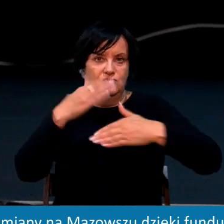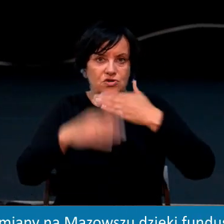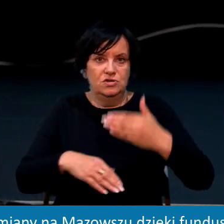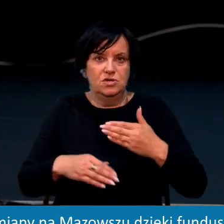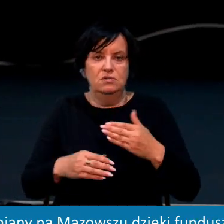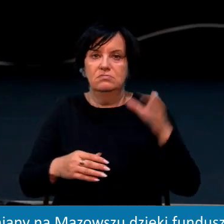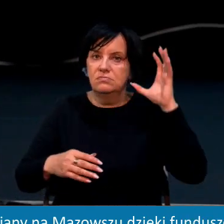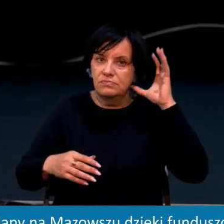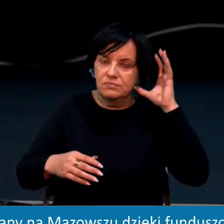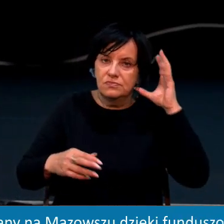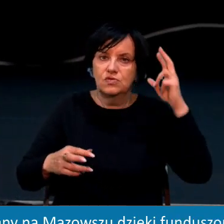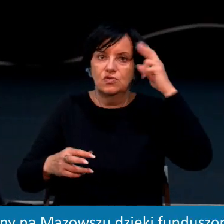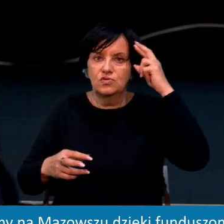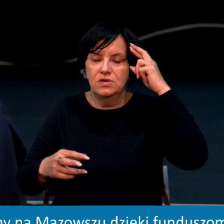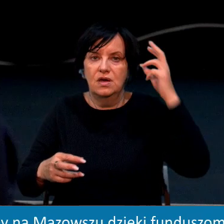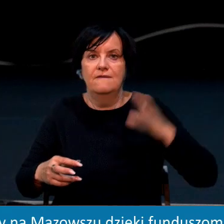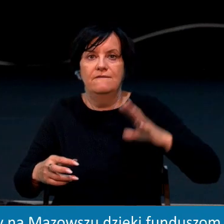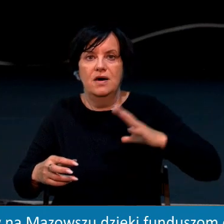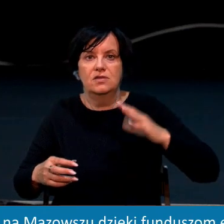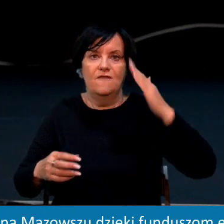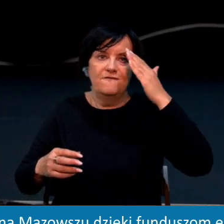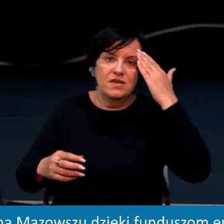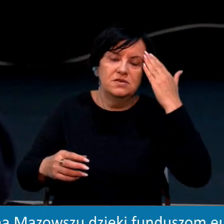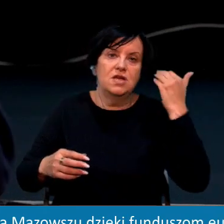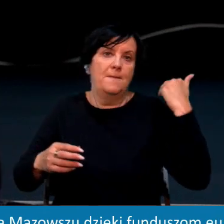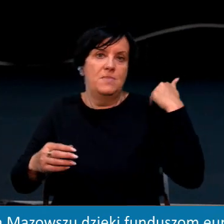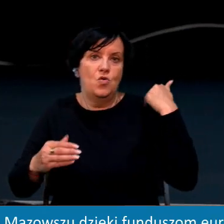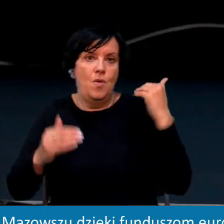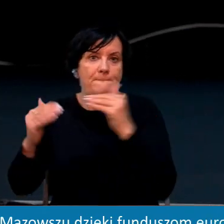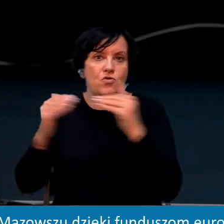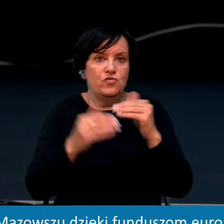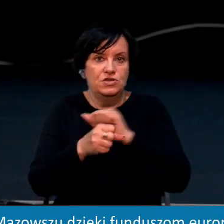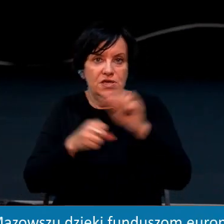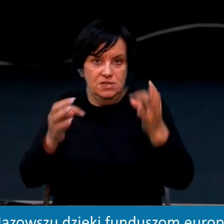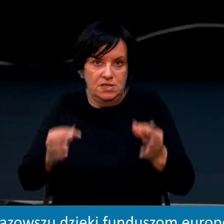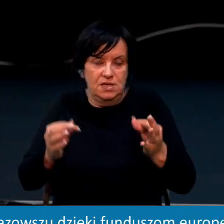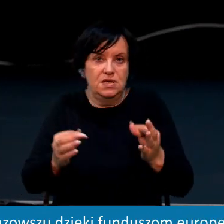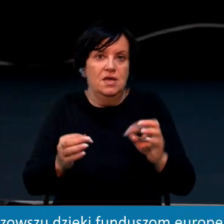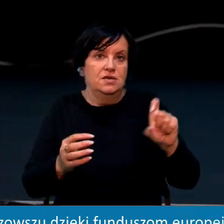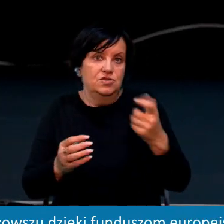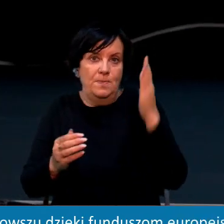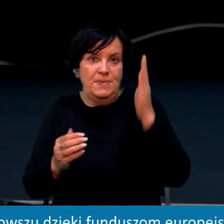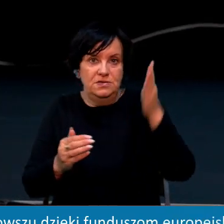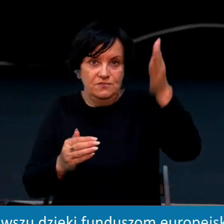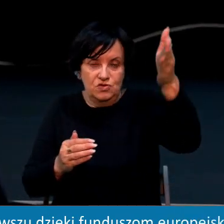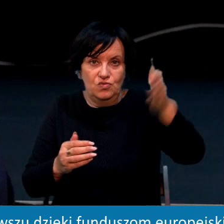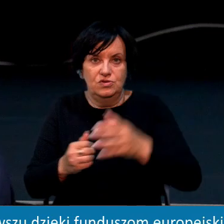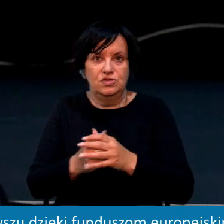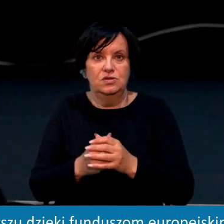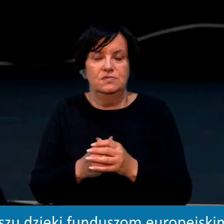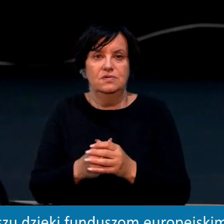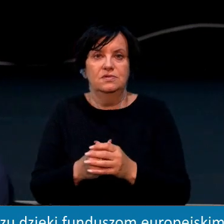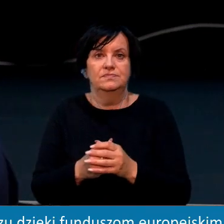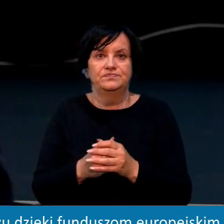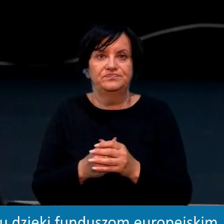bo warto wiedzieć, jak było, warto wiedzieć, jak jest. No i oczywiście już dzisiaj